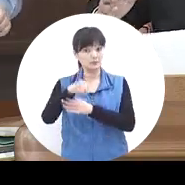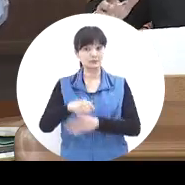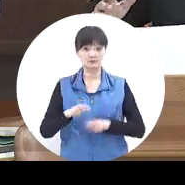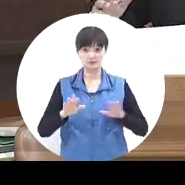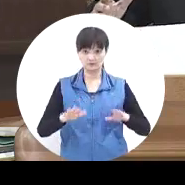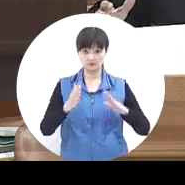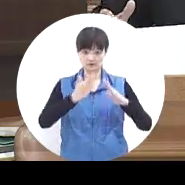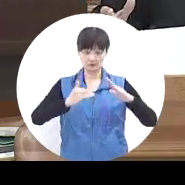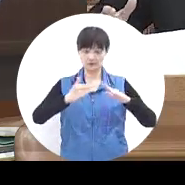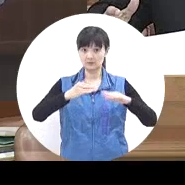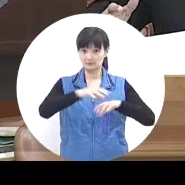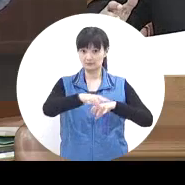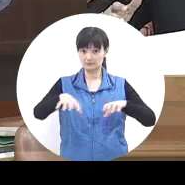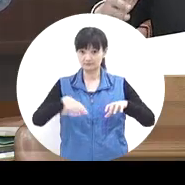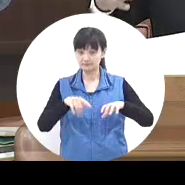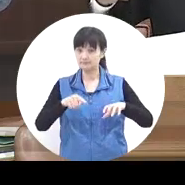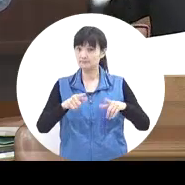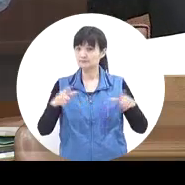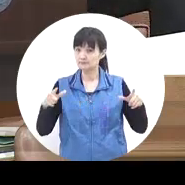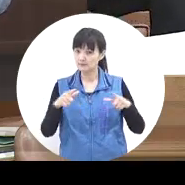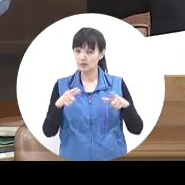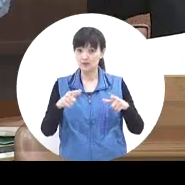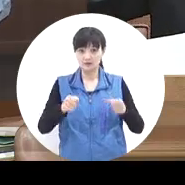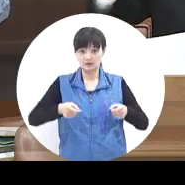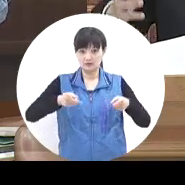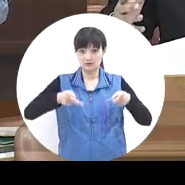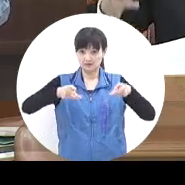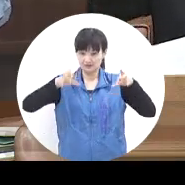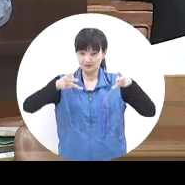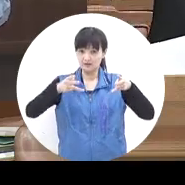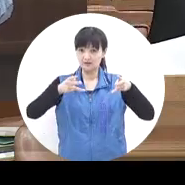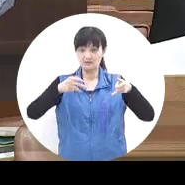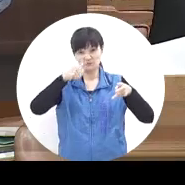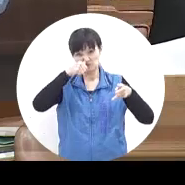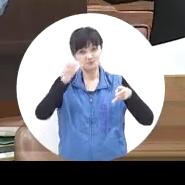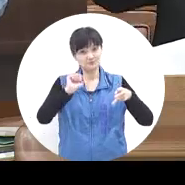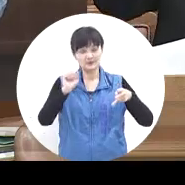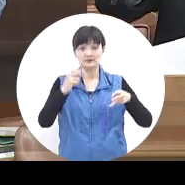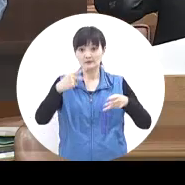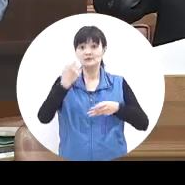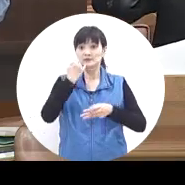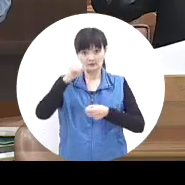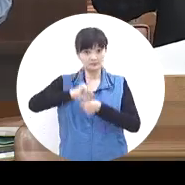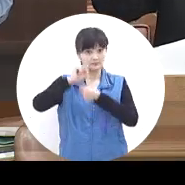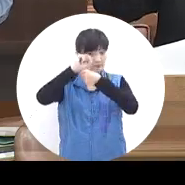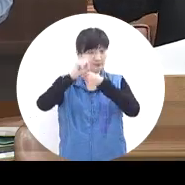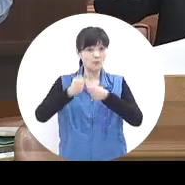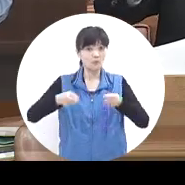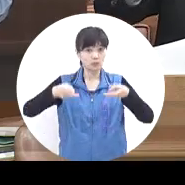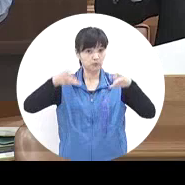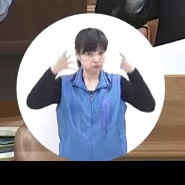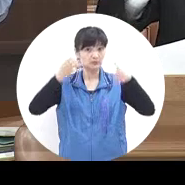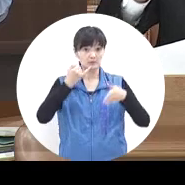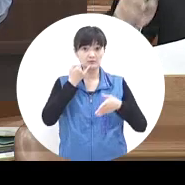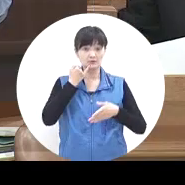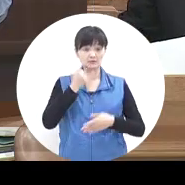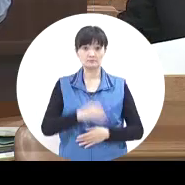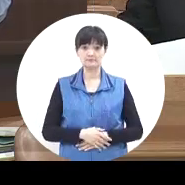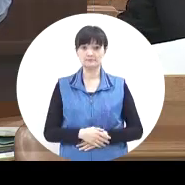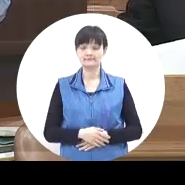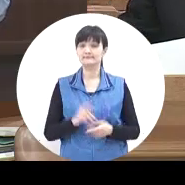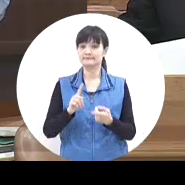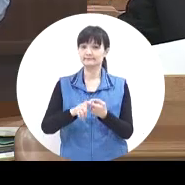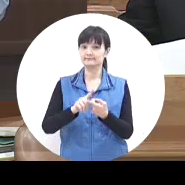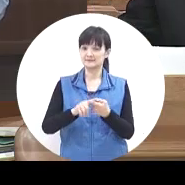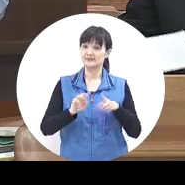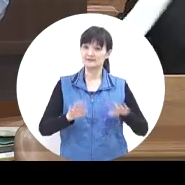哈，它的使用不能只盖一楼、两楼、三楼。可以往楼上盖， 啊， 所以 现在 的地方可以盖大楼。 你现在林口就是发生